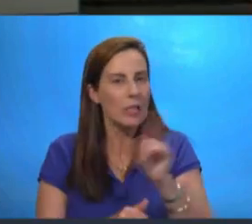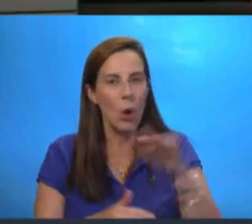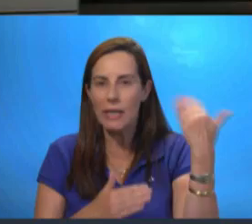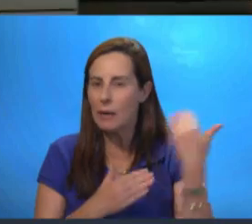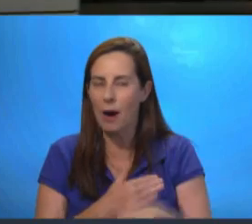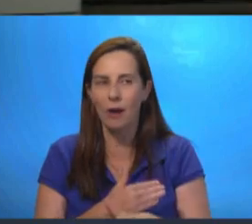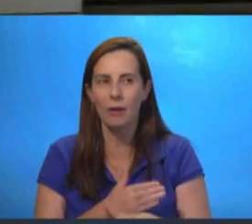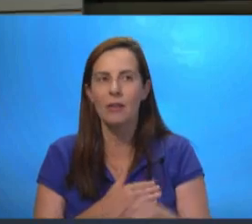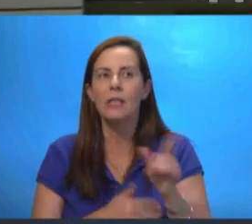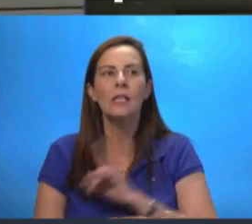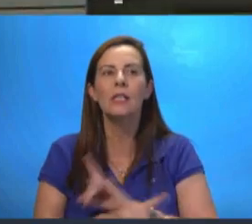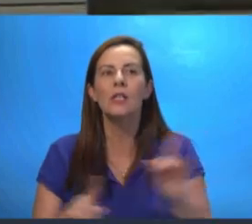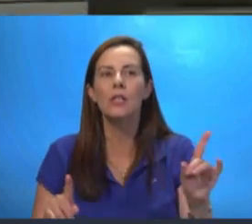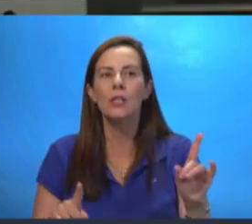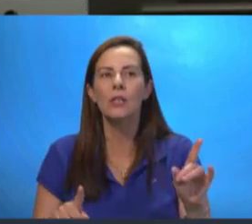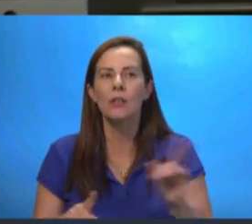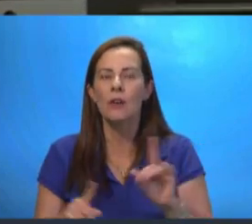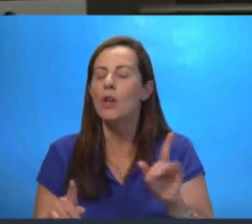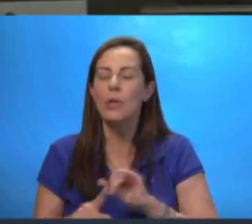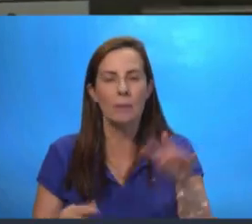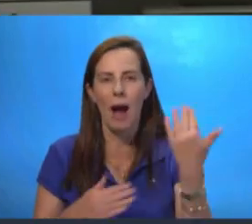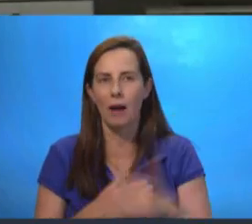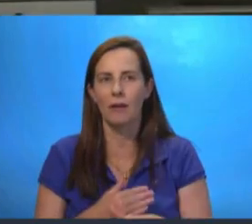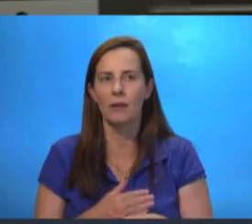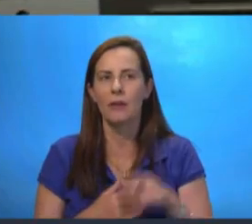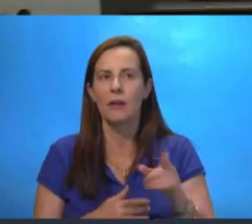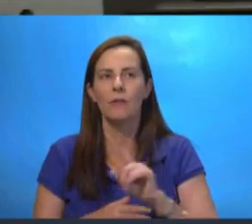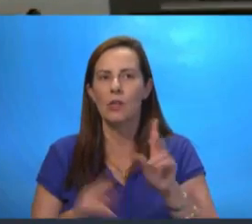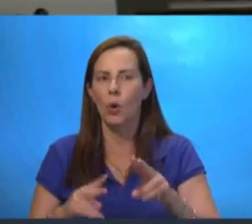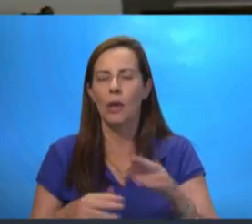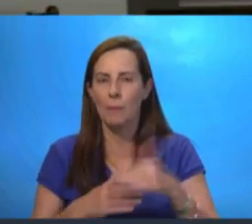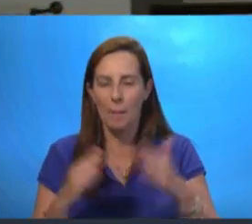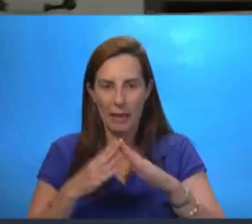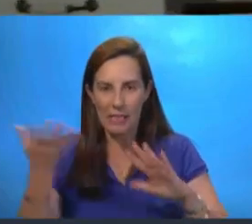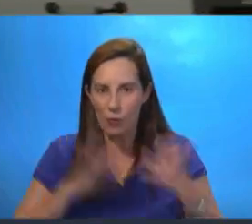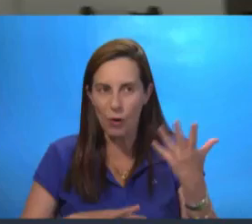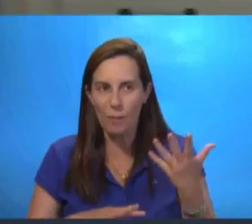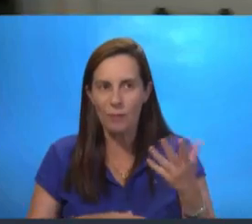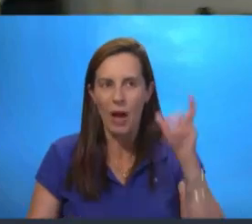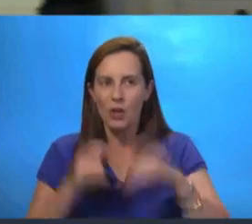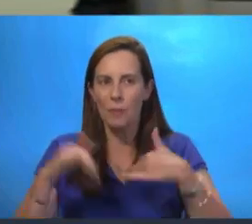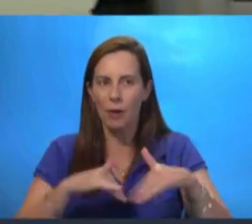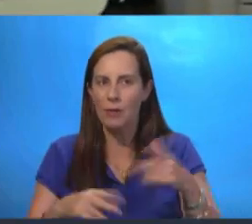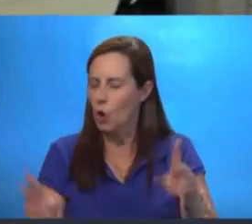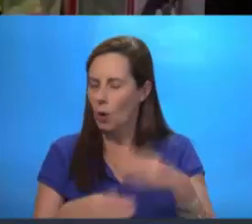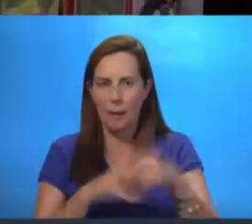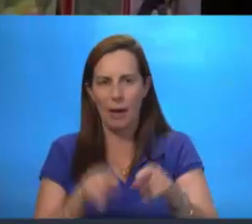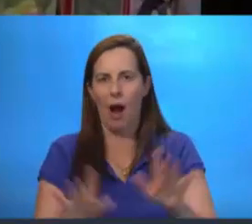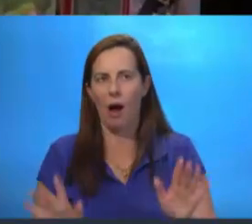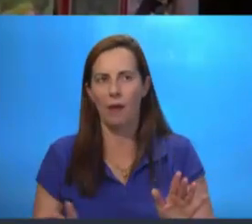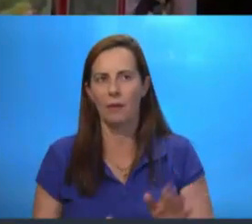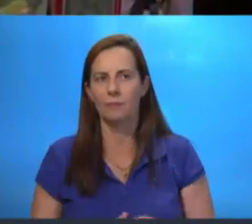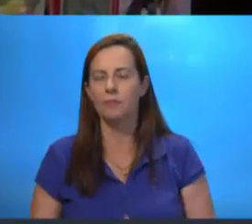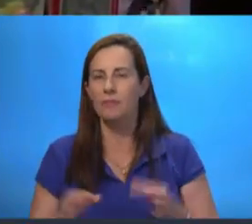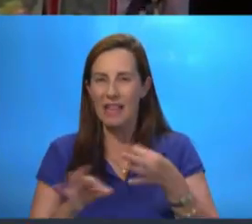שלא יטעו ולא יטעו את אף אחד. זה לא נגמר. בזה לא יכול לגמר. בתים שרופים, אנשים ברחוב, זה לא יכול לגמר כך. הצתת